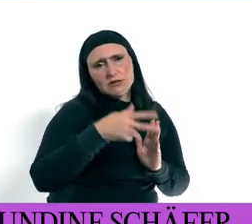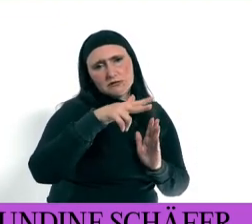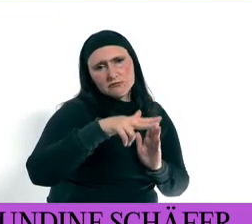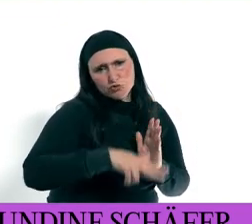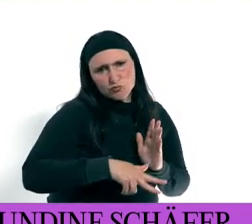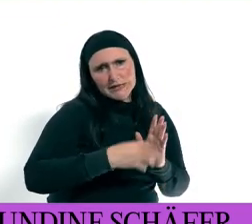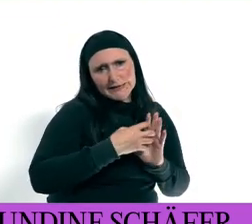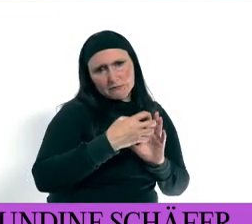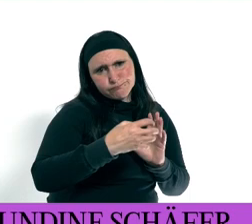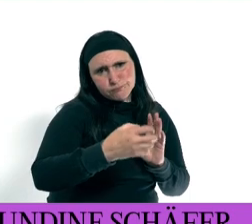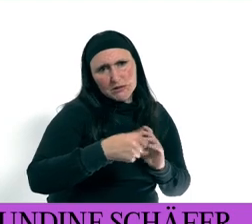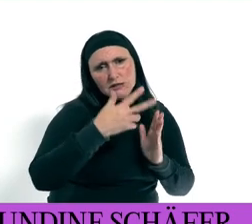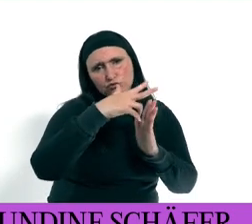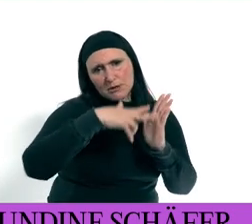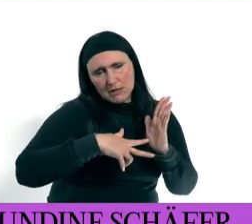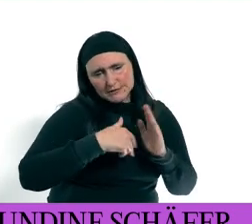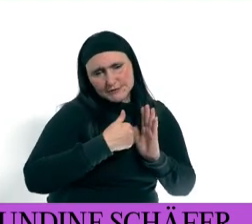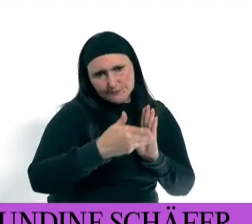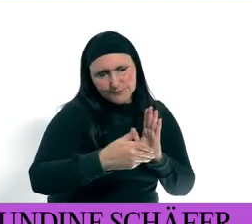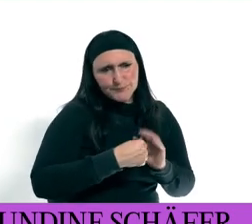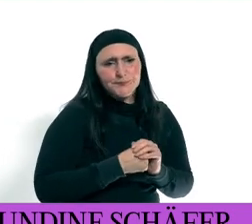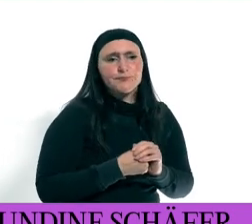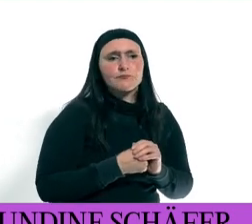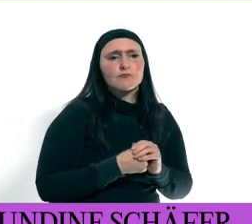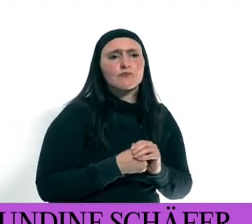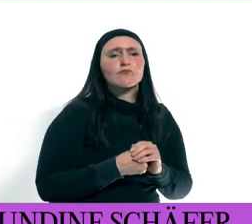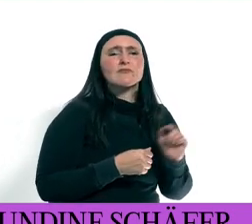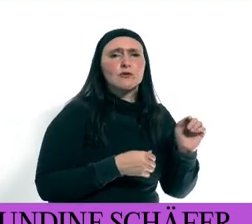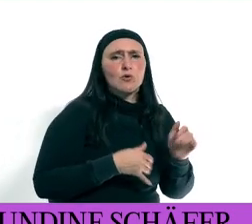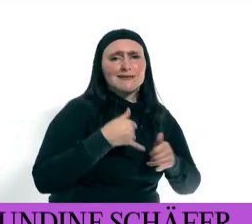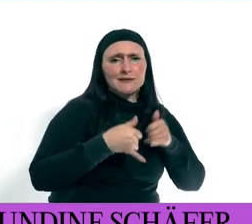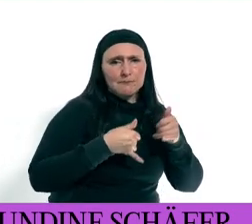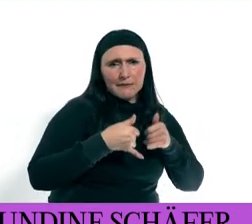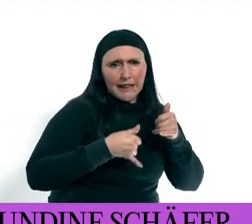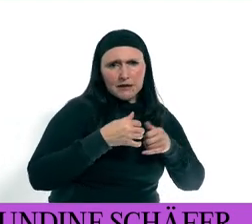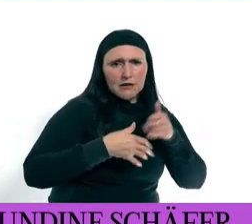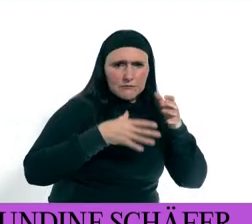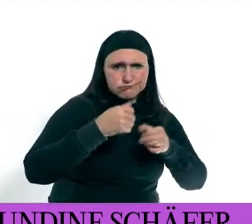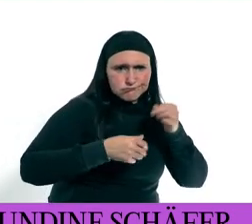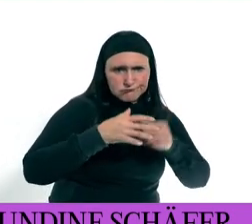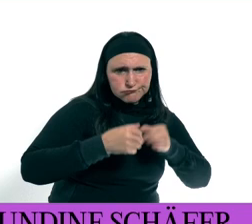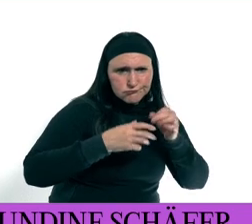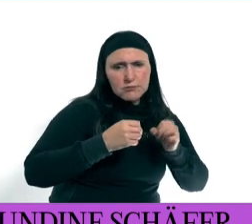unterstützen und führte das dann aber sogar noch 2 Monate weiter fort.